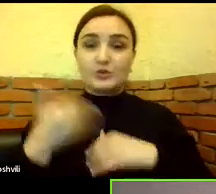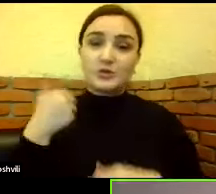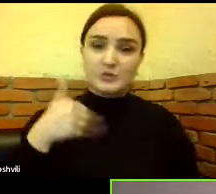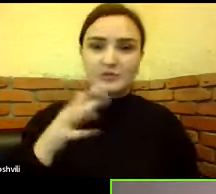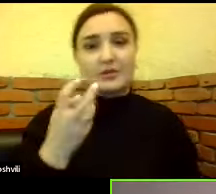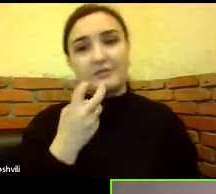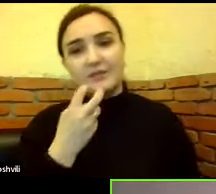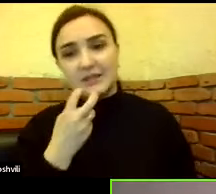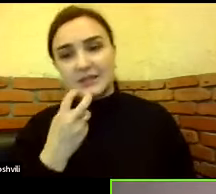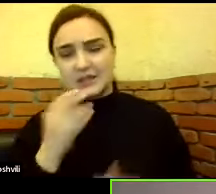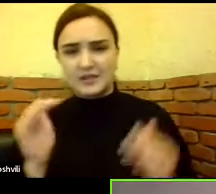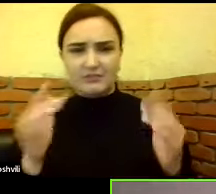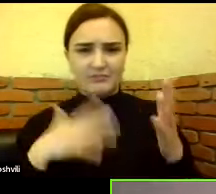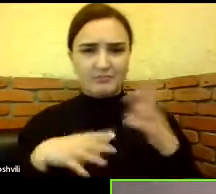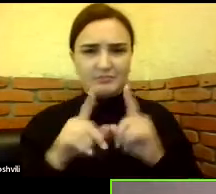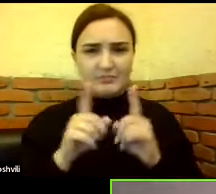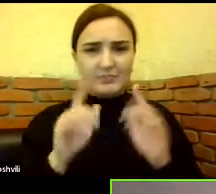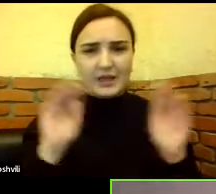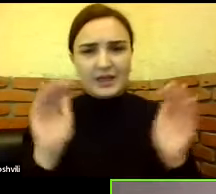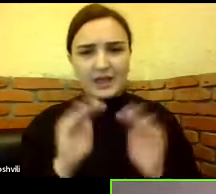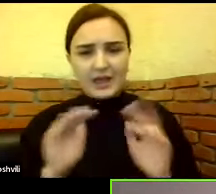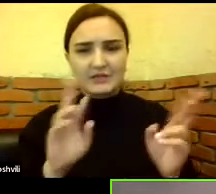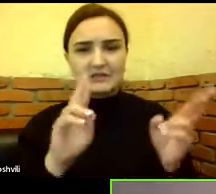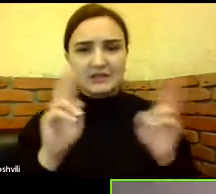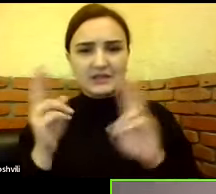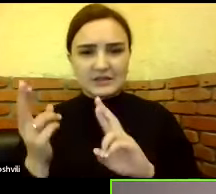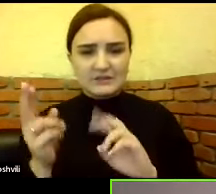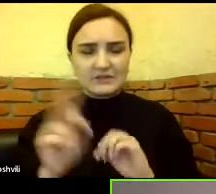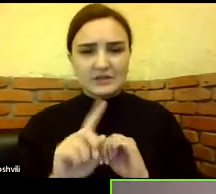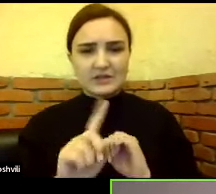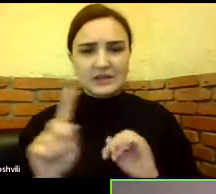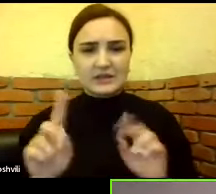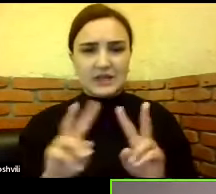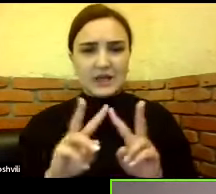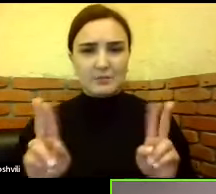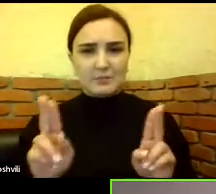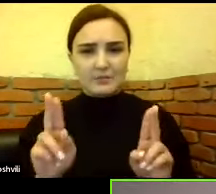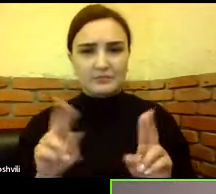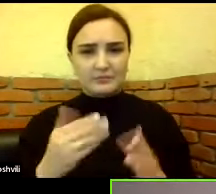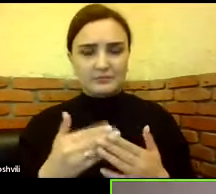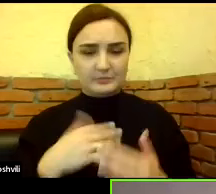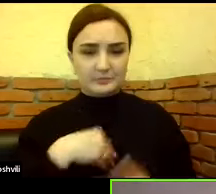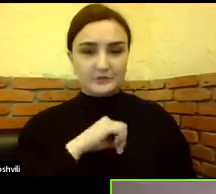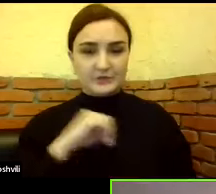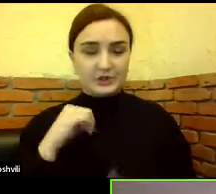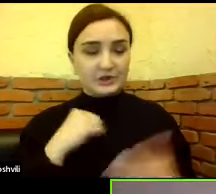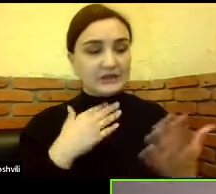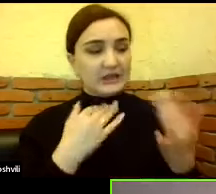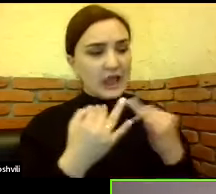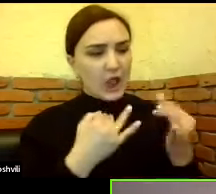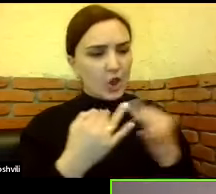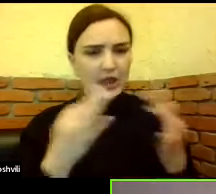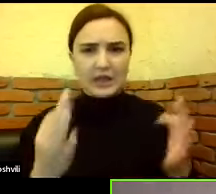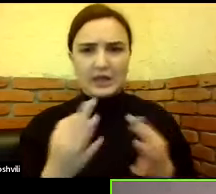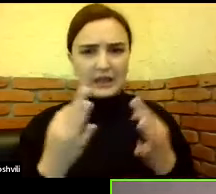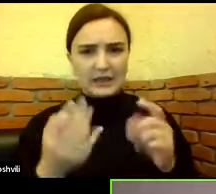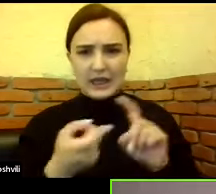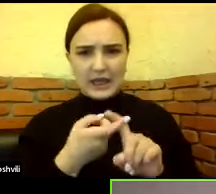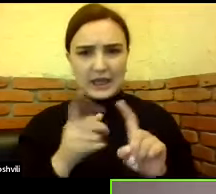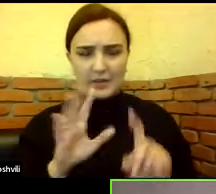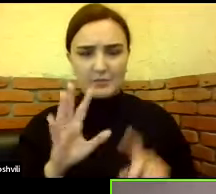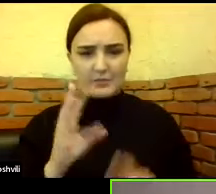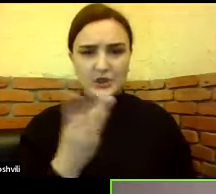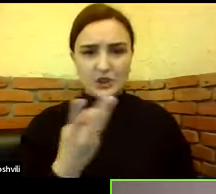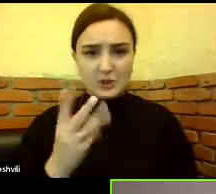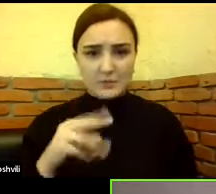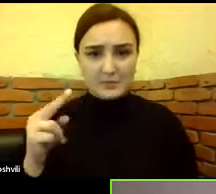და მღერით, ან ცეკვავთ, ან რაღაც გავსი და თუნდაც ჩვენი დიალოგები არ ეხება არანაირად, არ ვიცი, შეშიმ